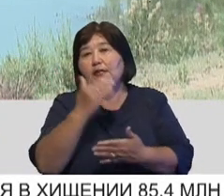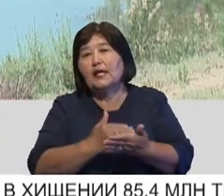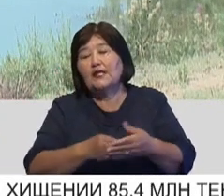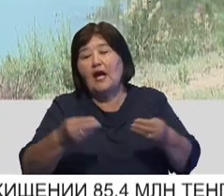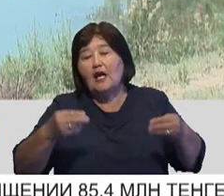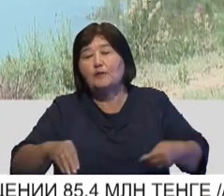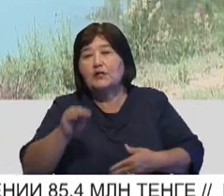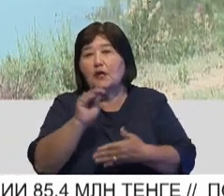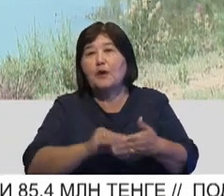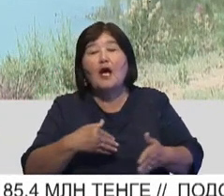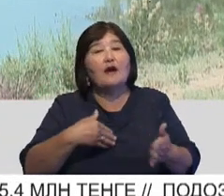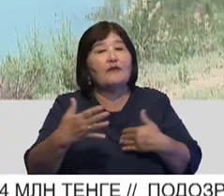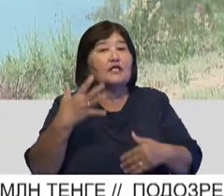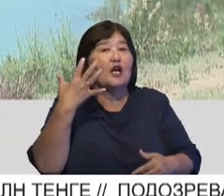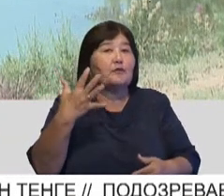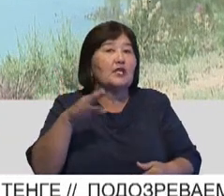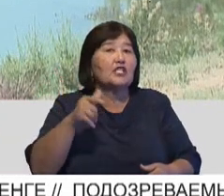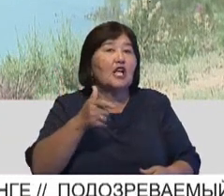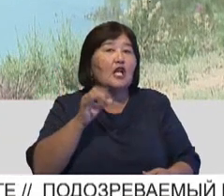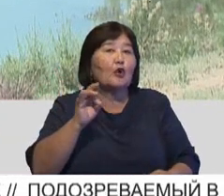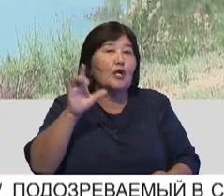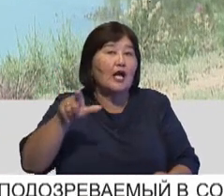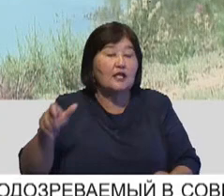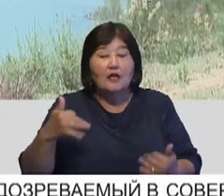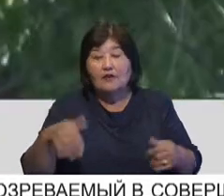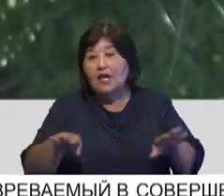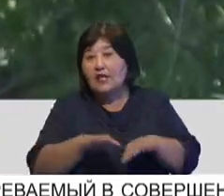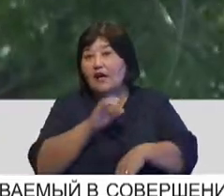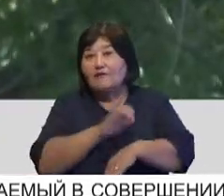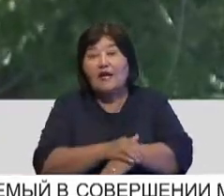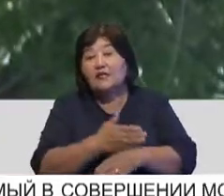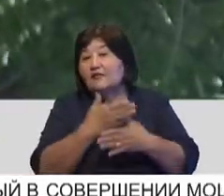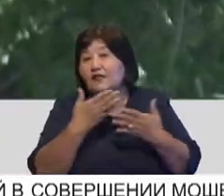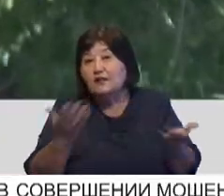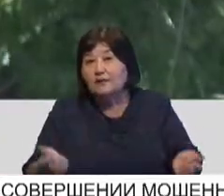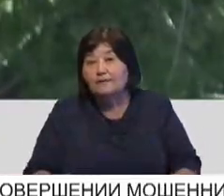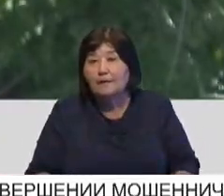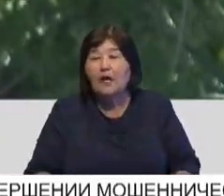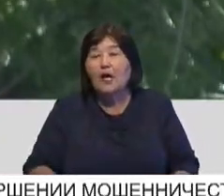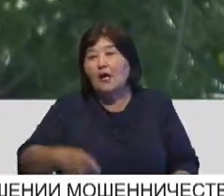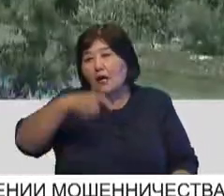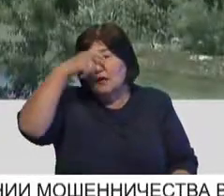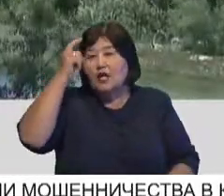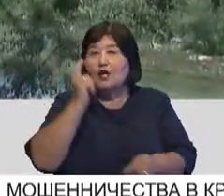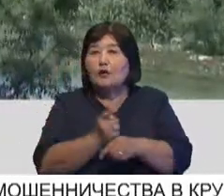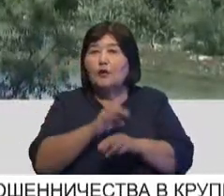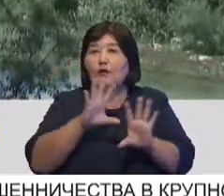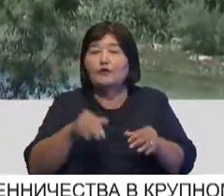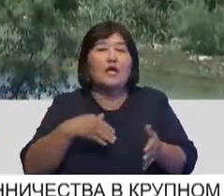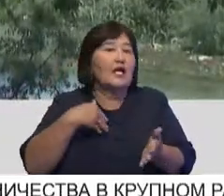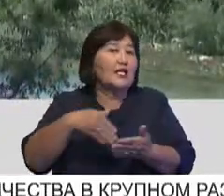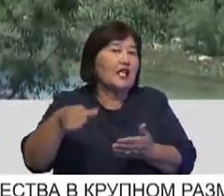административные протоколы в отношени пяти жано Курган в этом году таких фактов не выявлено в жару предупреждение чаще всего